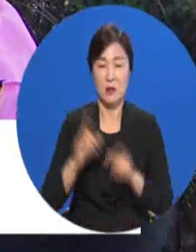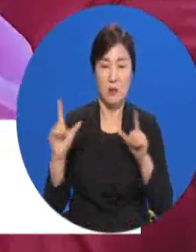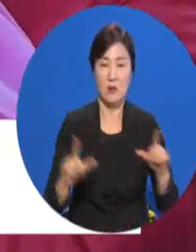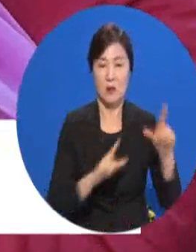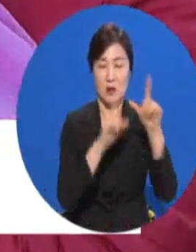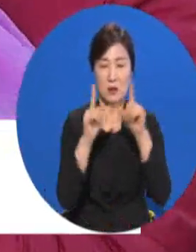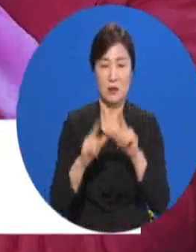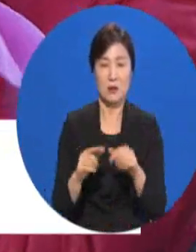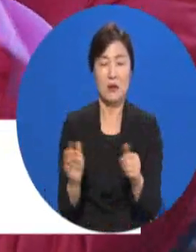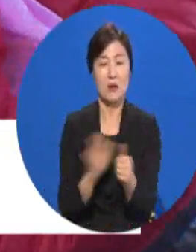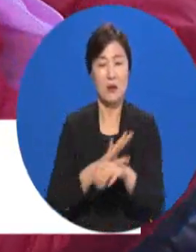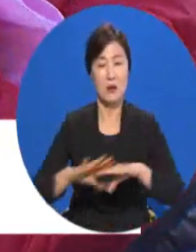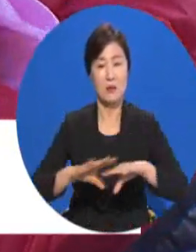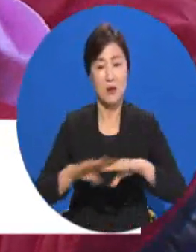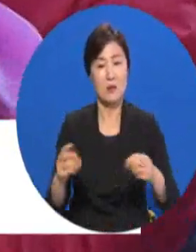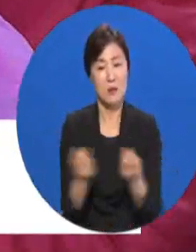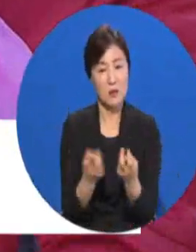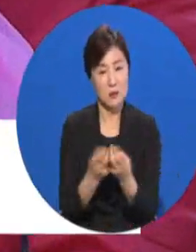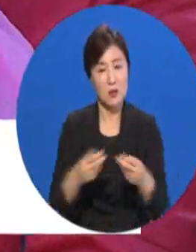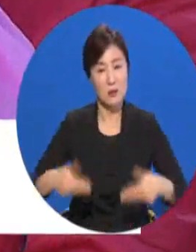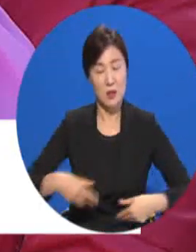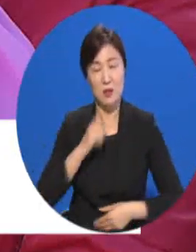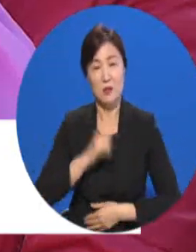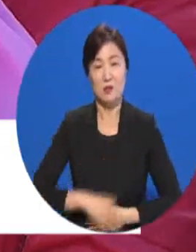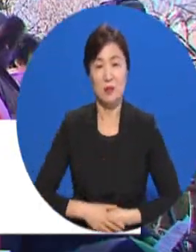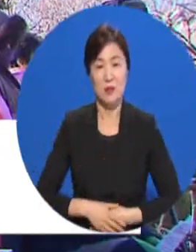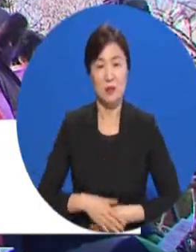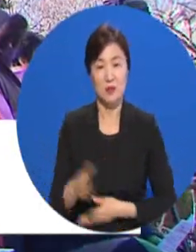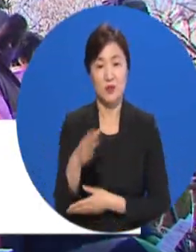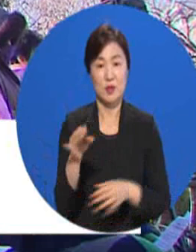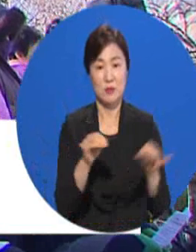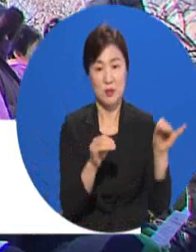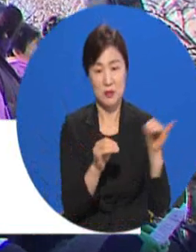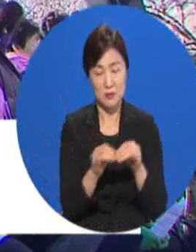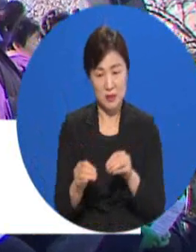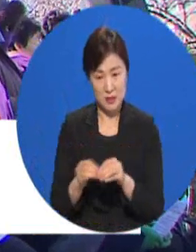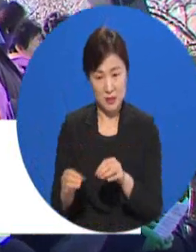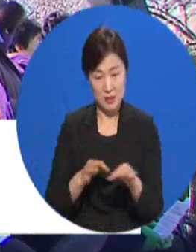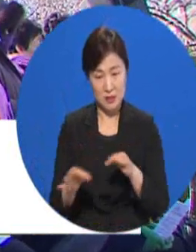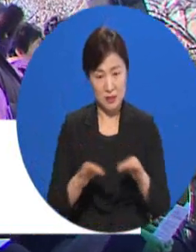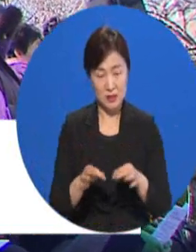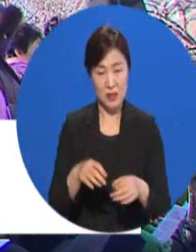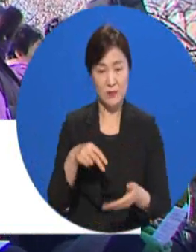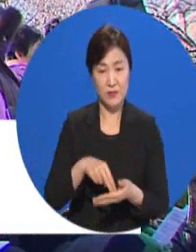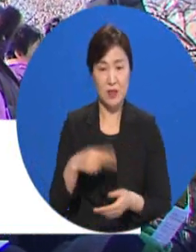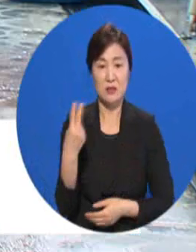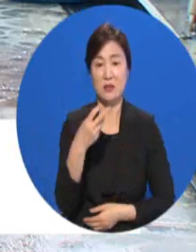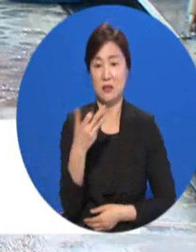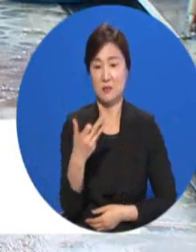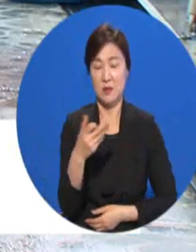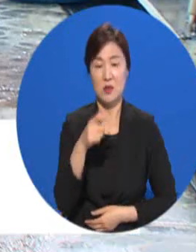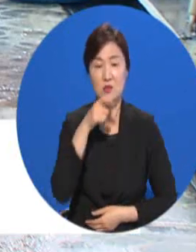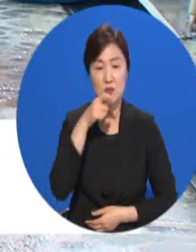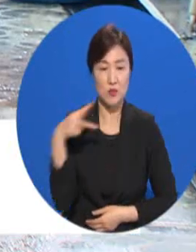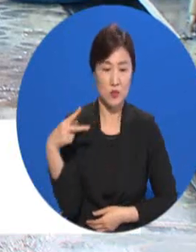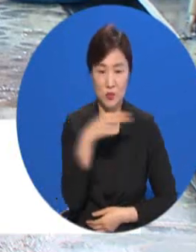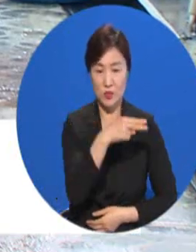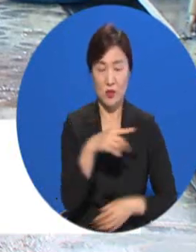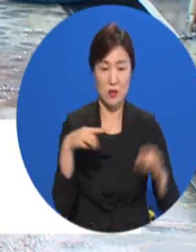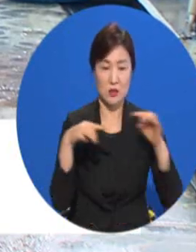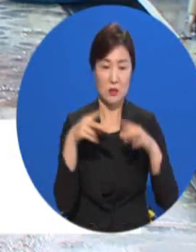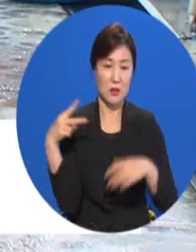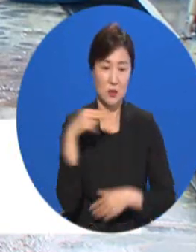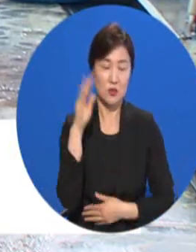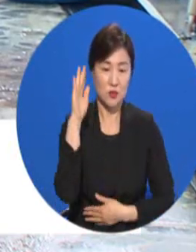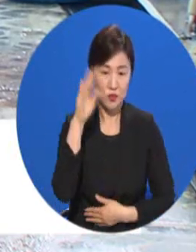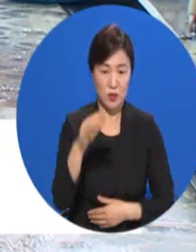조치를 재차 촉구했습니다. 수산물 특화시장 상인 30여 명은 지난 2018년 단전 단수된 이후 시장 측과